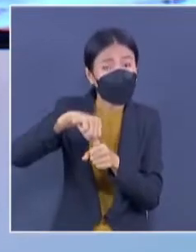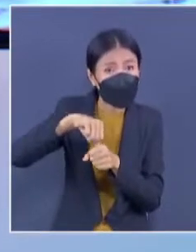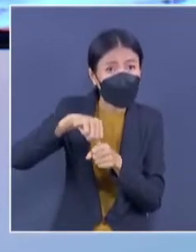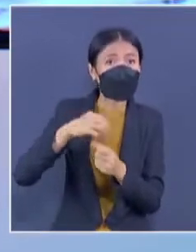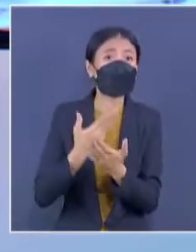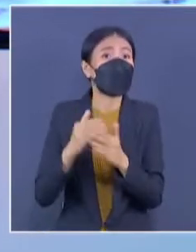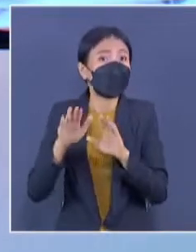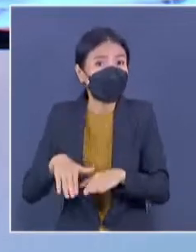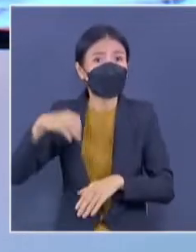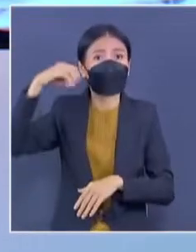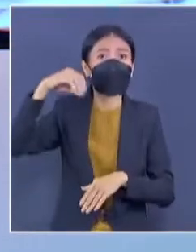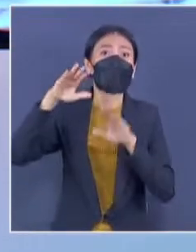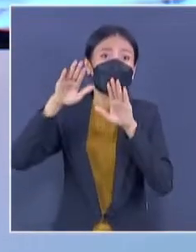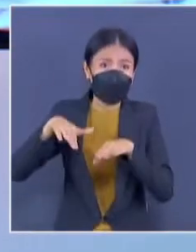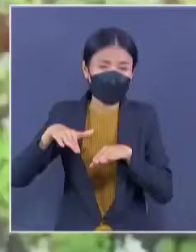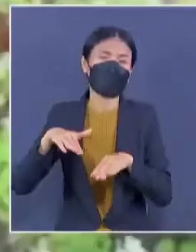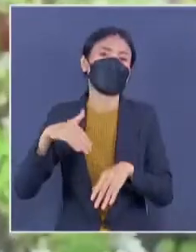ต้นทุนการผลิตด้วยค่ะ